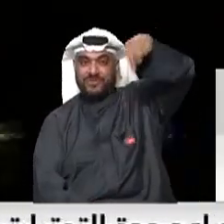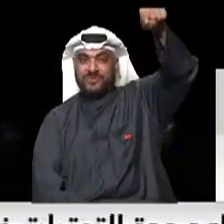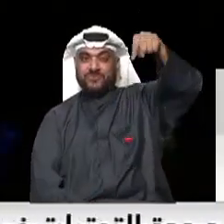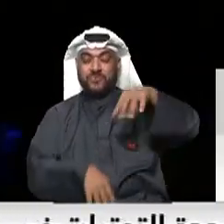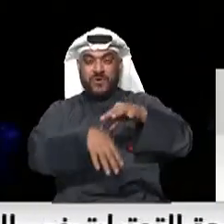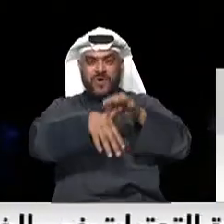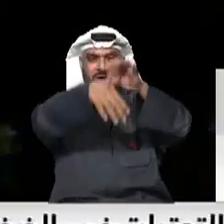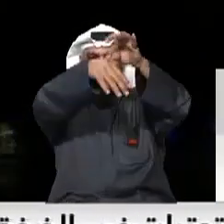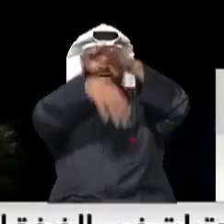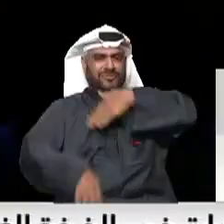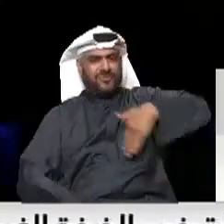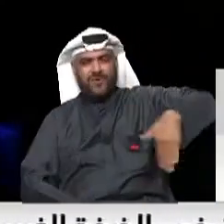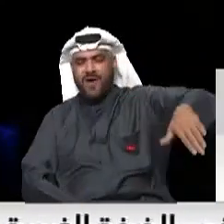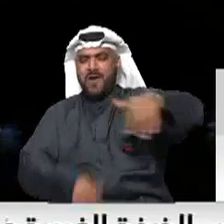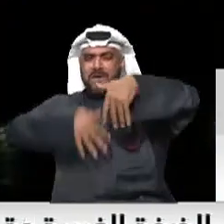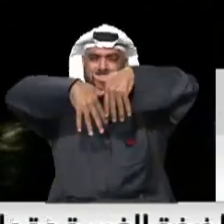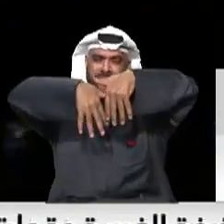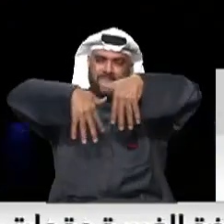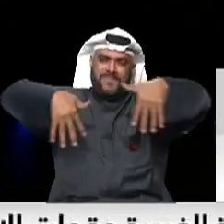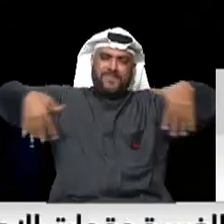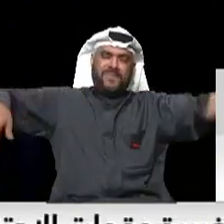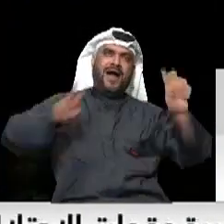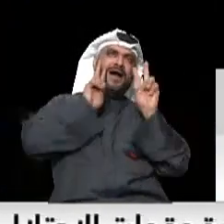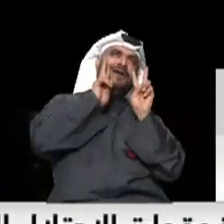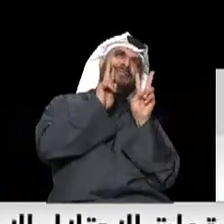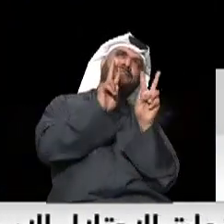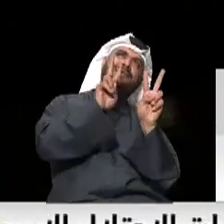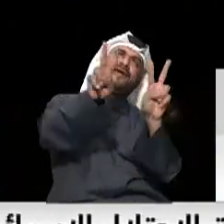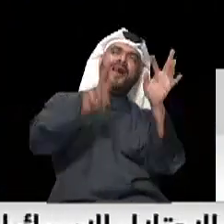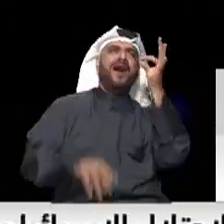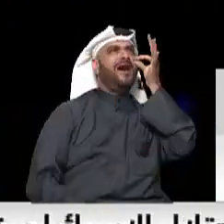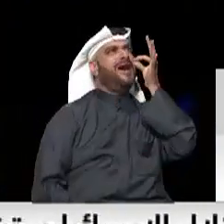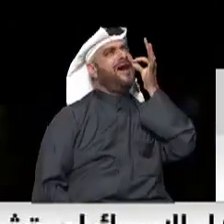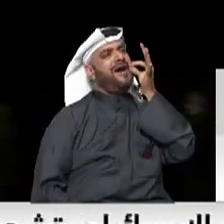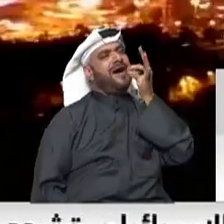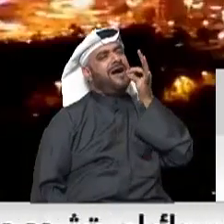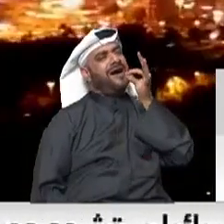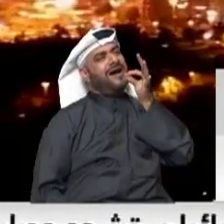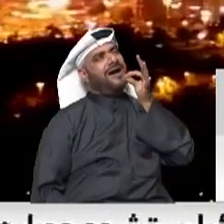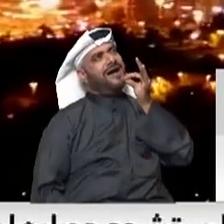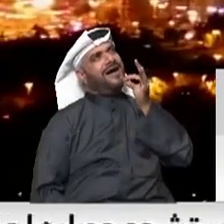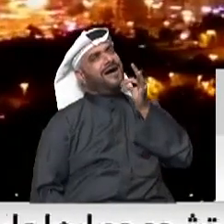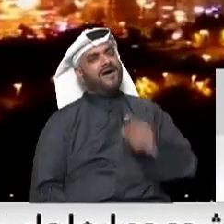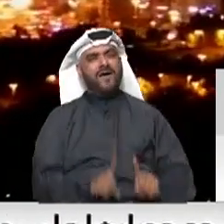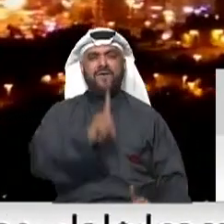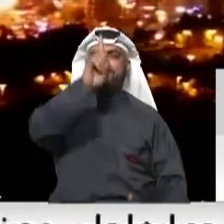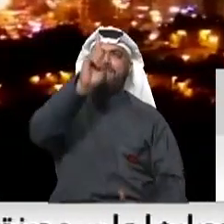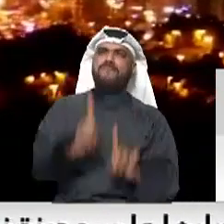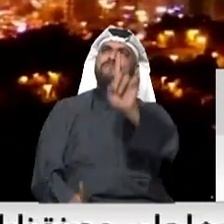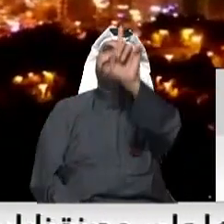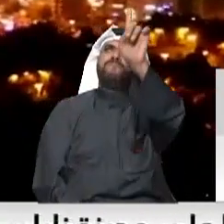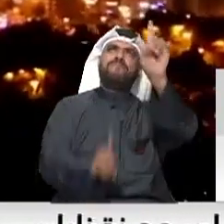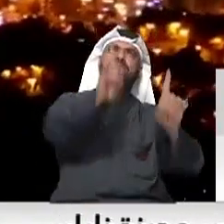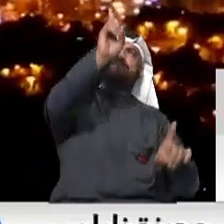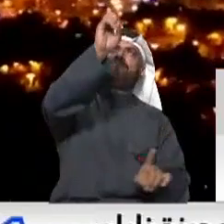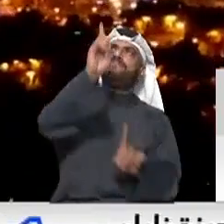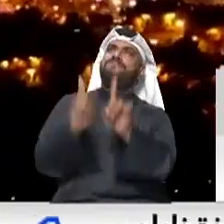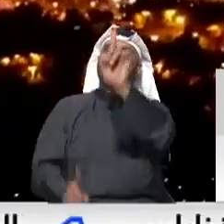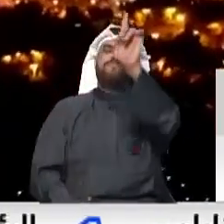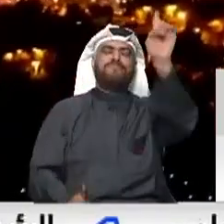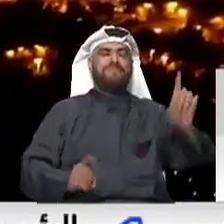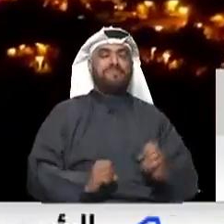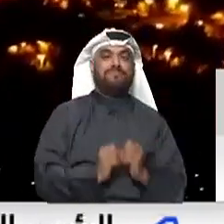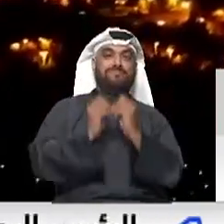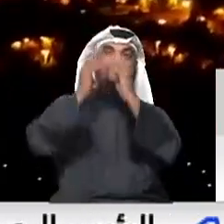المواطنين والمقيمين الذين تابعوا عرضا للألعاب النارية مع مشاركة آلاف من طائرات الدرون،